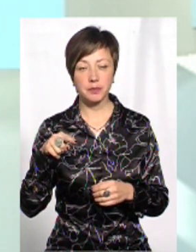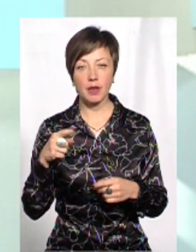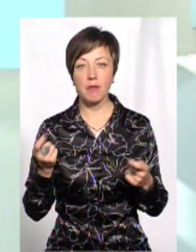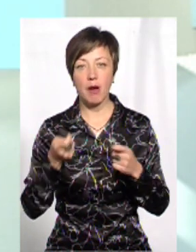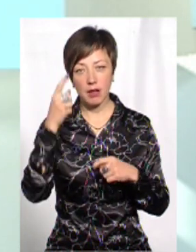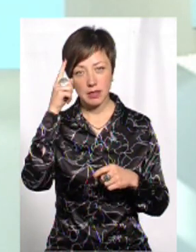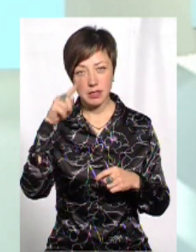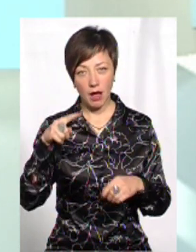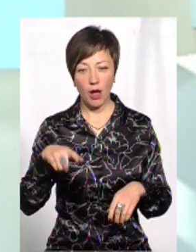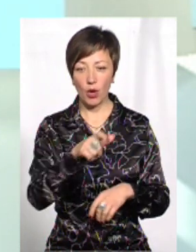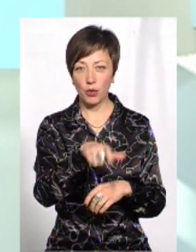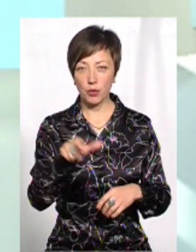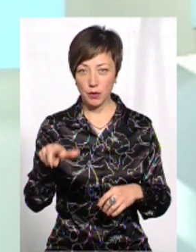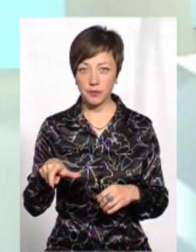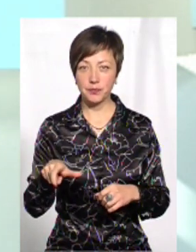мало знає широкий загал,